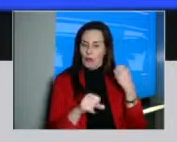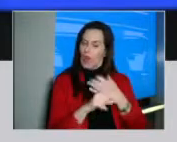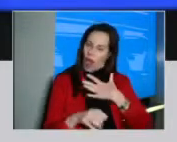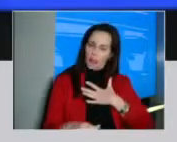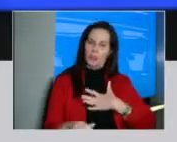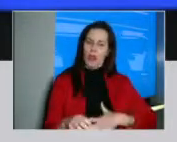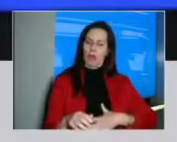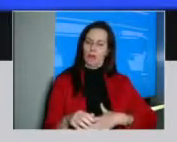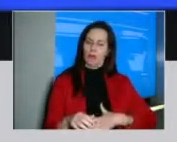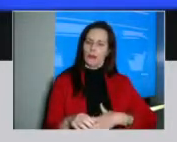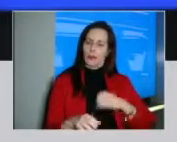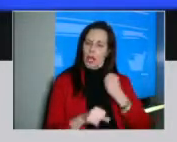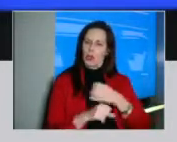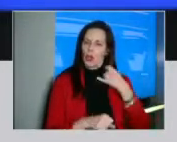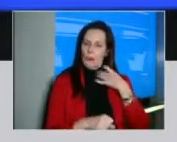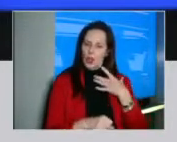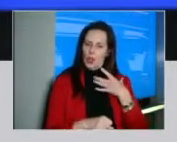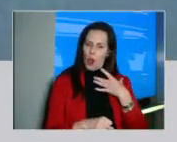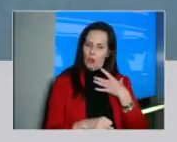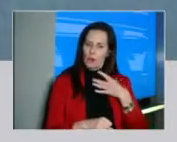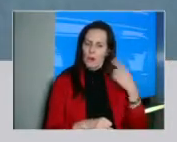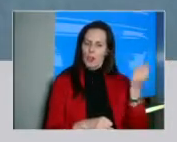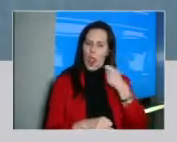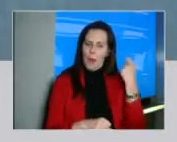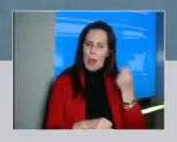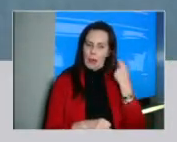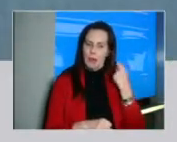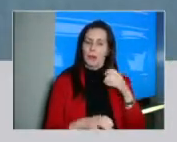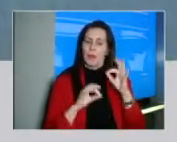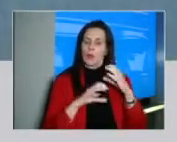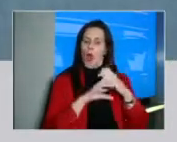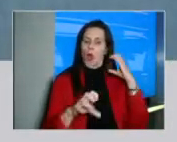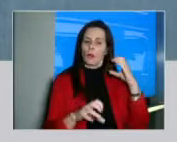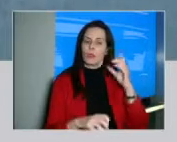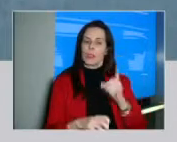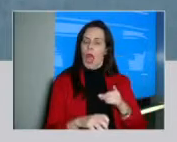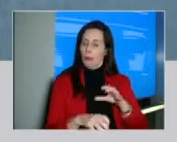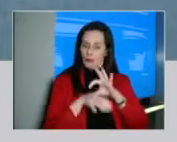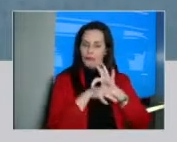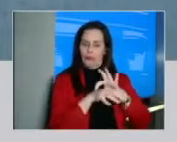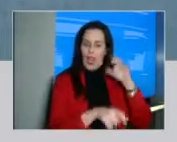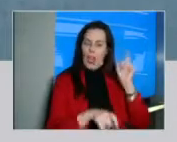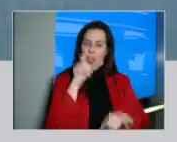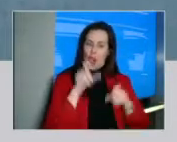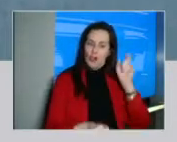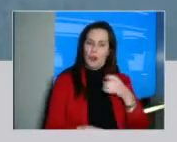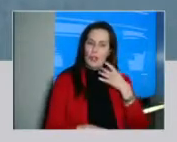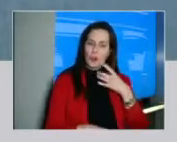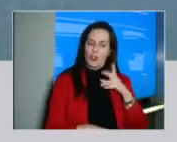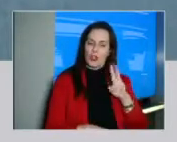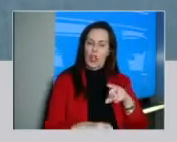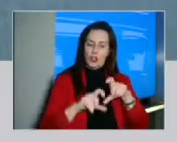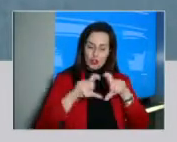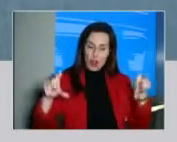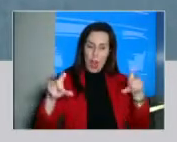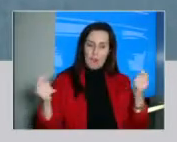רצתה לנייד בראשון לציון, במהלך השבת, ובעצם האוטובוס הזה היה אמור להסיע את התושבים של ראשון לציון, כשיש עליו שלט